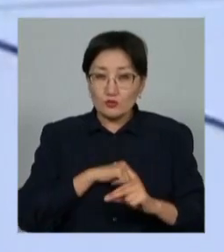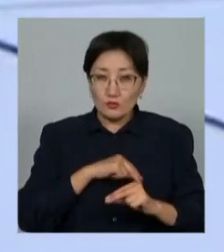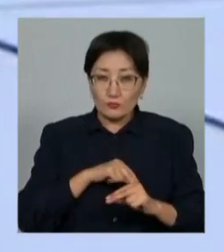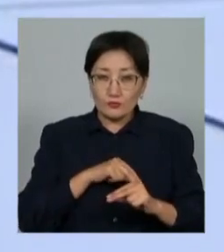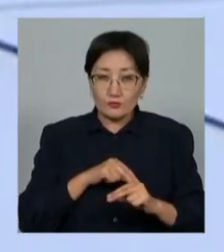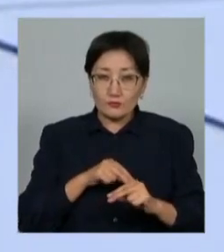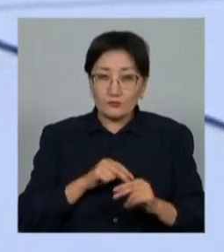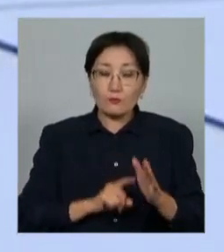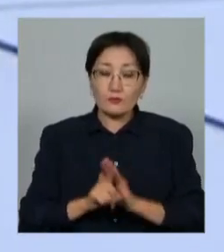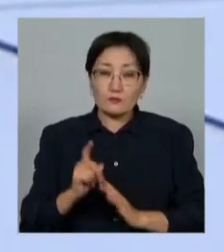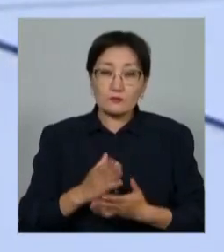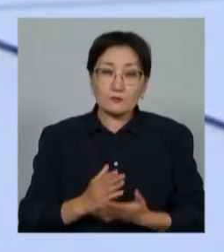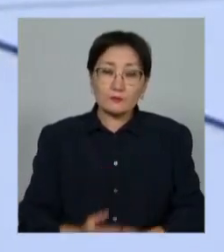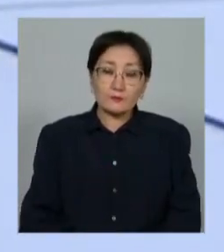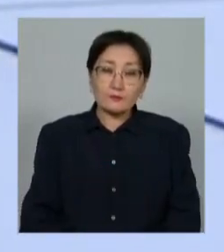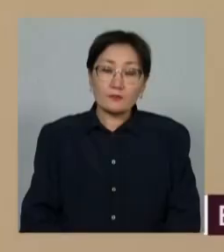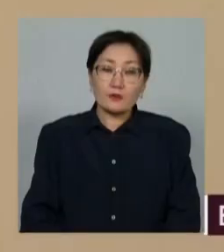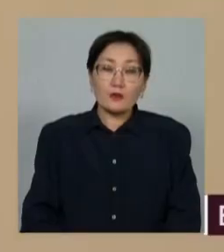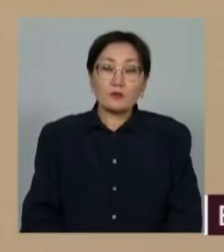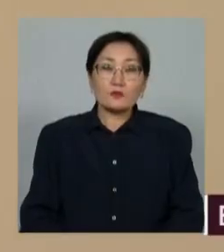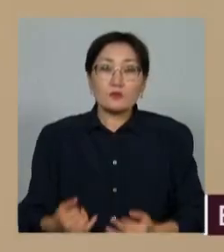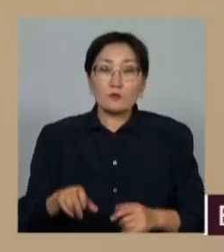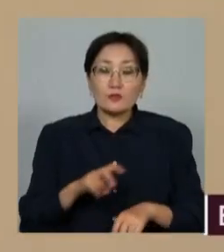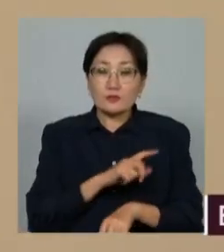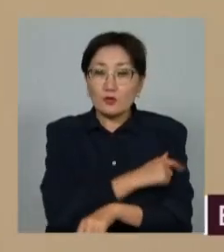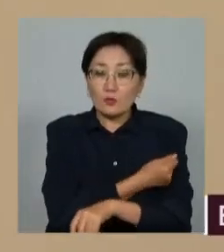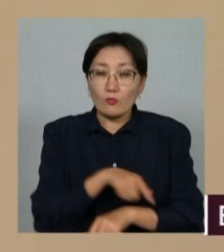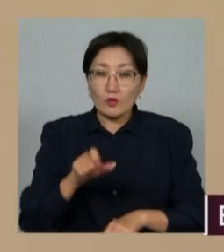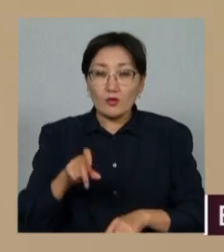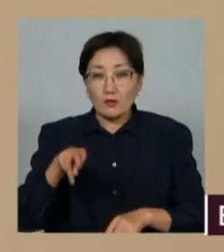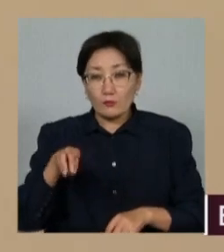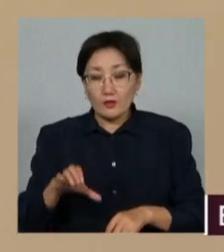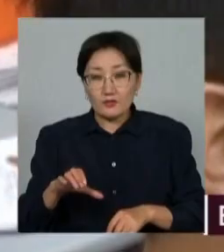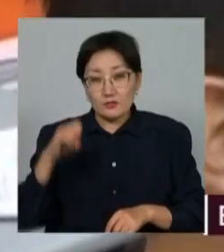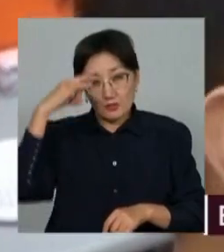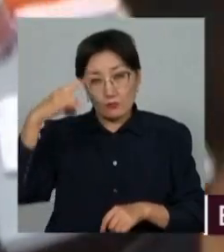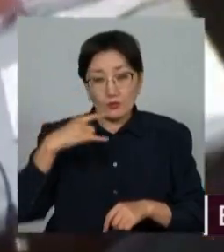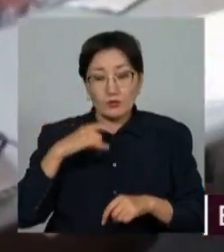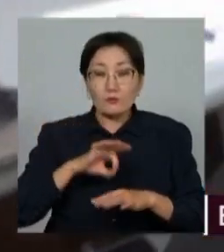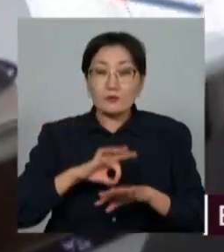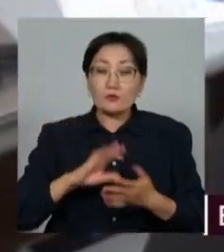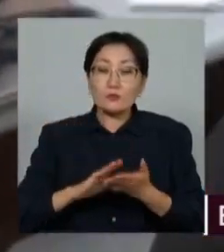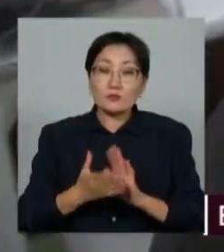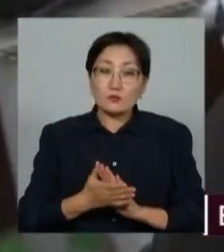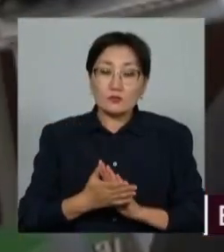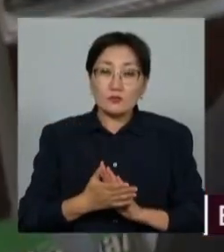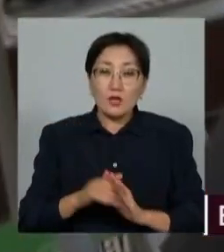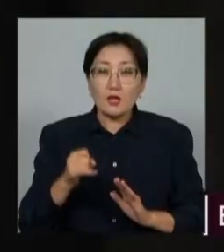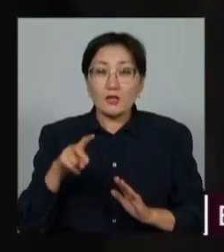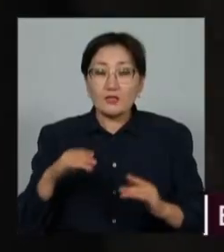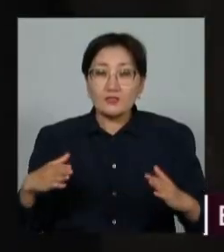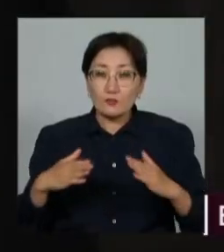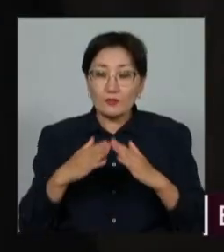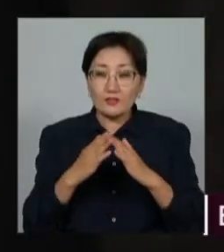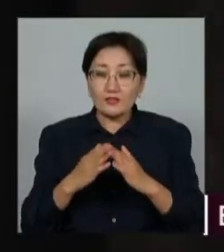да қолға алынған. Ал белгілі иммунолог Алмаз Шарман Қазақстандағы эпидемиологиялық жағдайды айсбергке